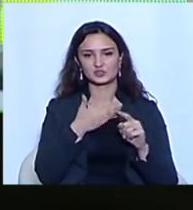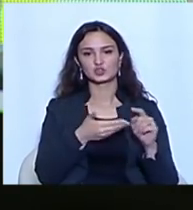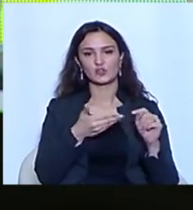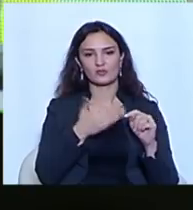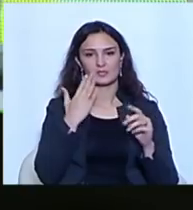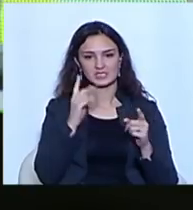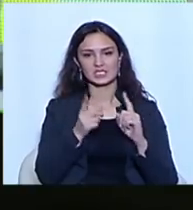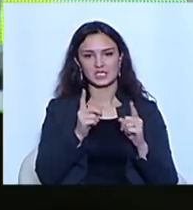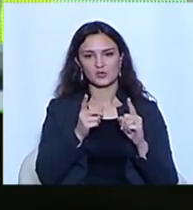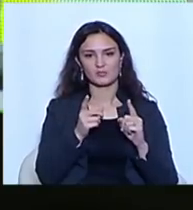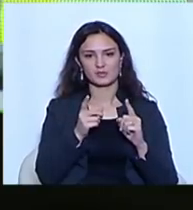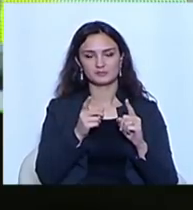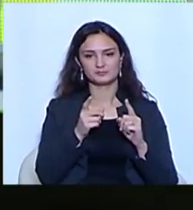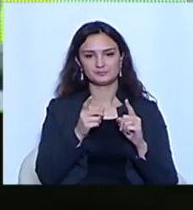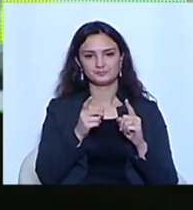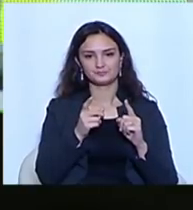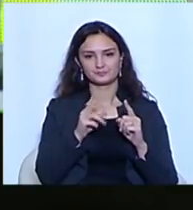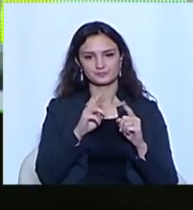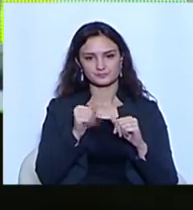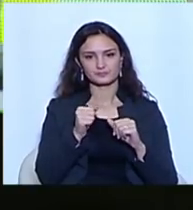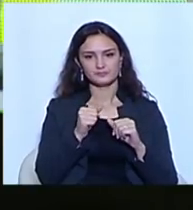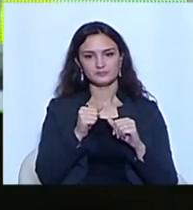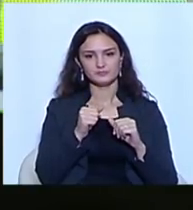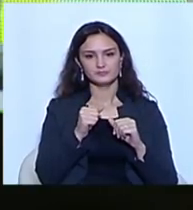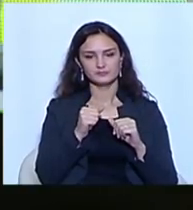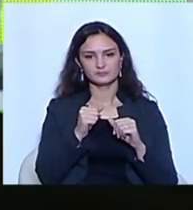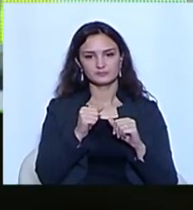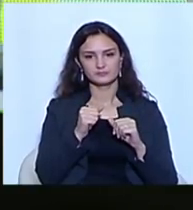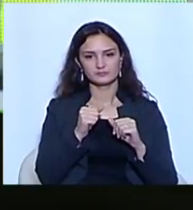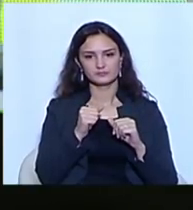ცხოვრების რეალობა. და